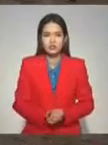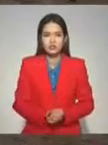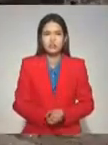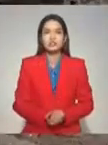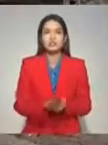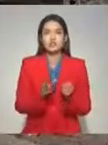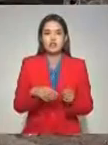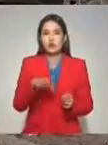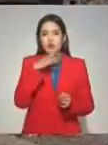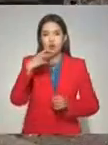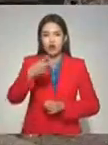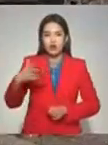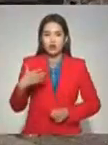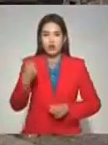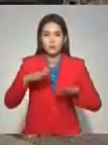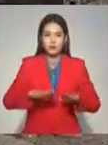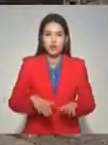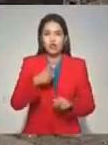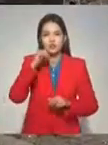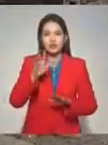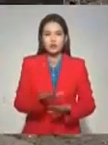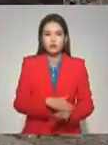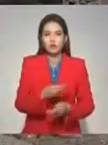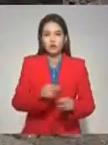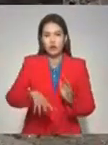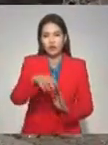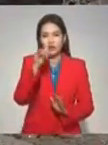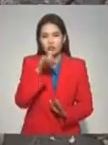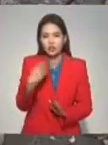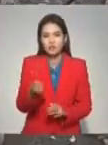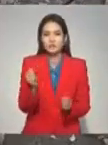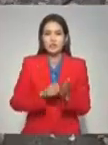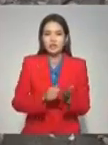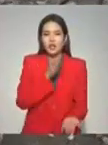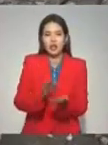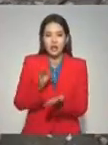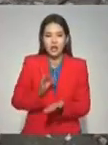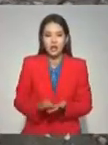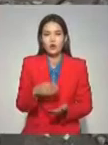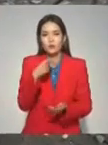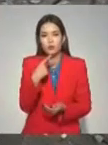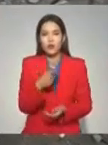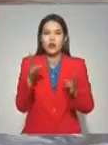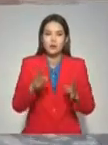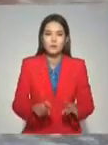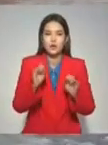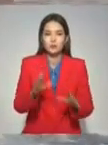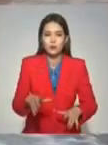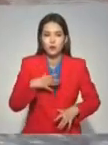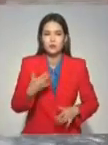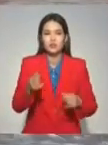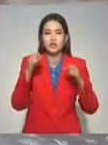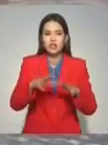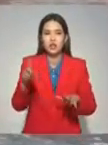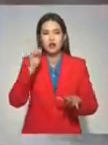су кірген көпқабатты үйдің мыңға тарта тұрғыны кешеден бері қараңғыда отыр. Өйткені астыңғы қабаттағы электр желісіне су тисе апат болуы мүмкін. Енді жарық